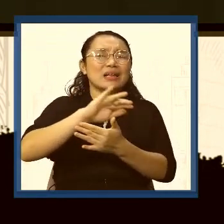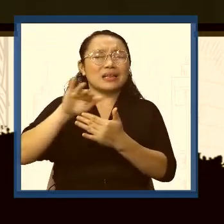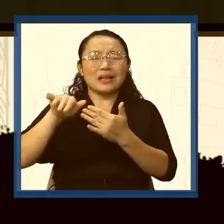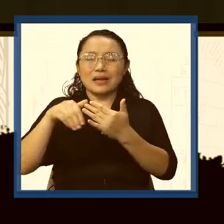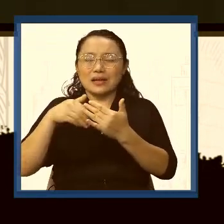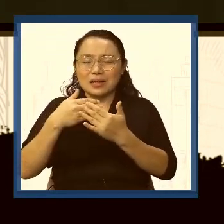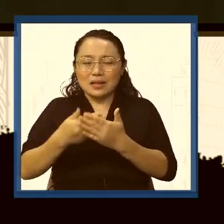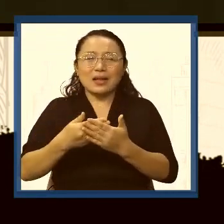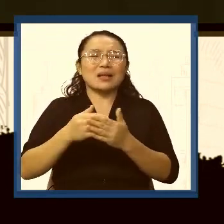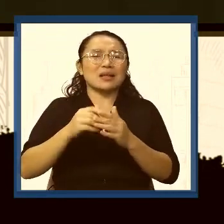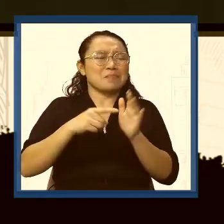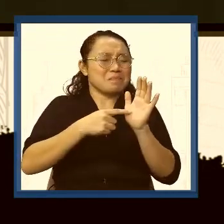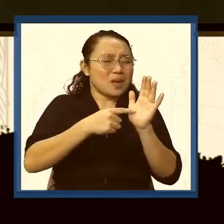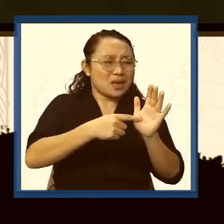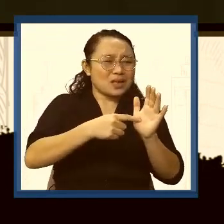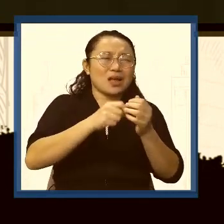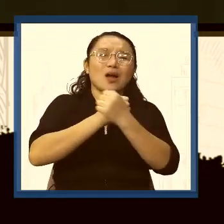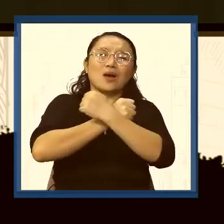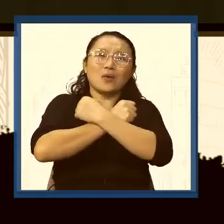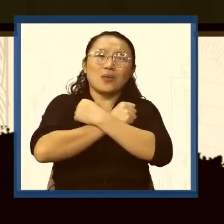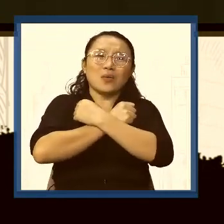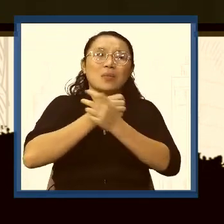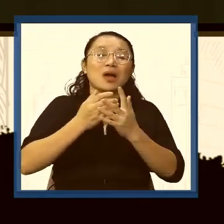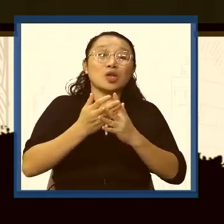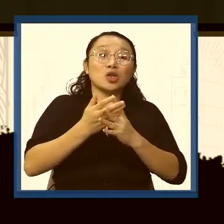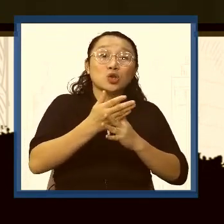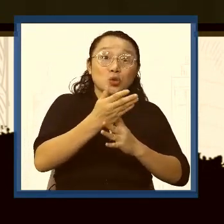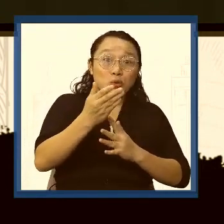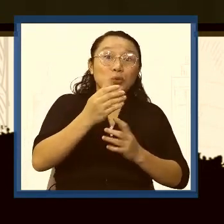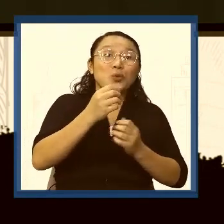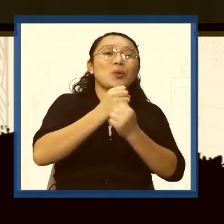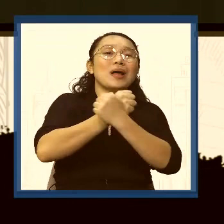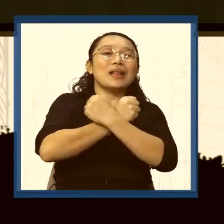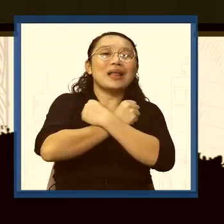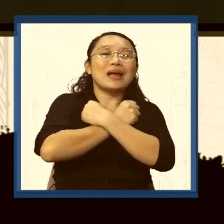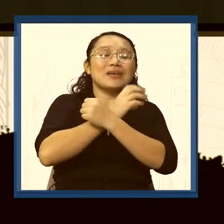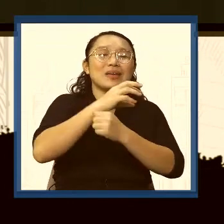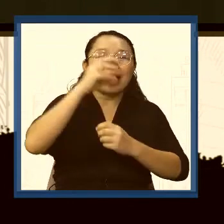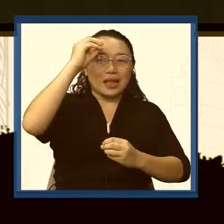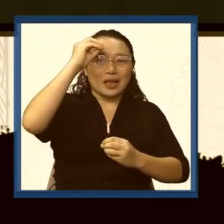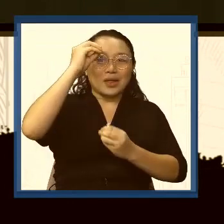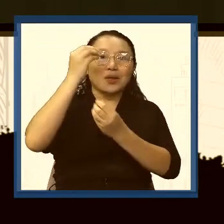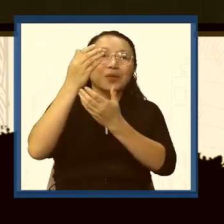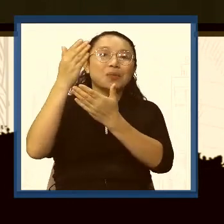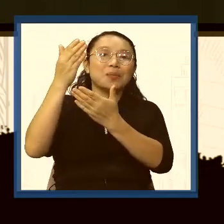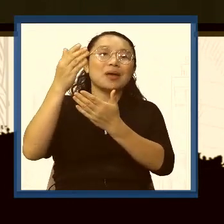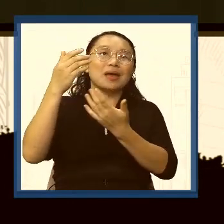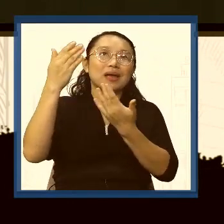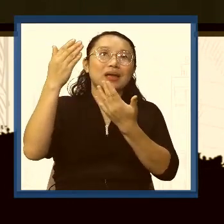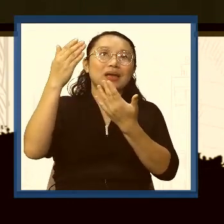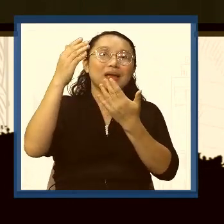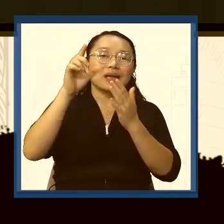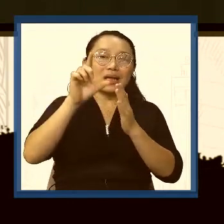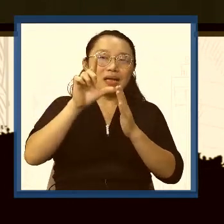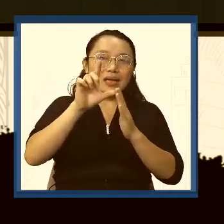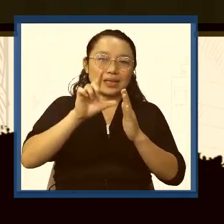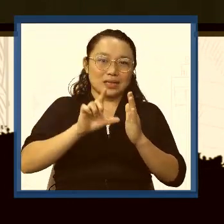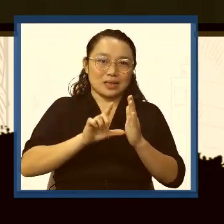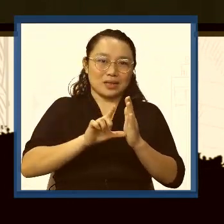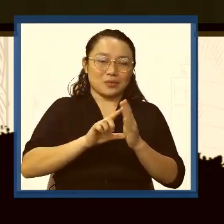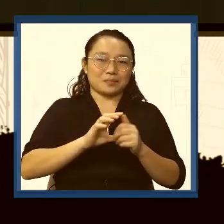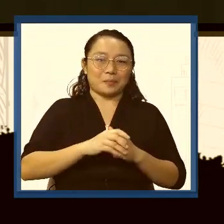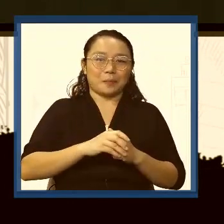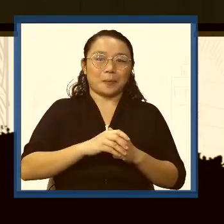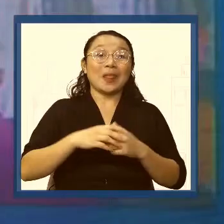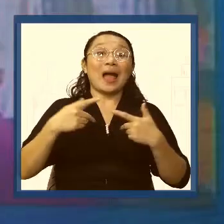sa tunggugma nga kaniya pinaagi sa paghigugma sa pagtuman sa iyang kasuguan. Adunay